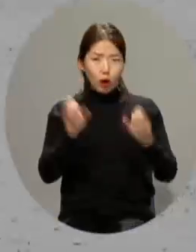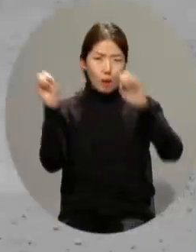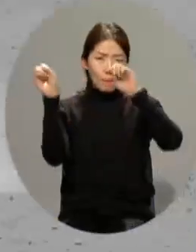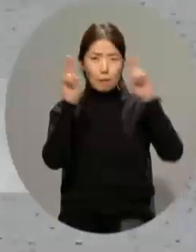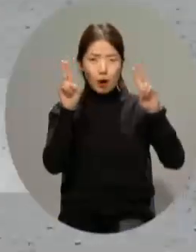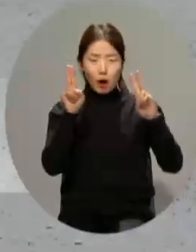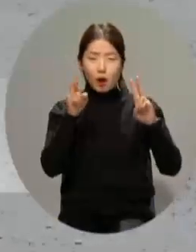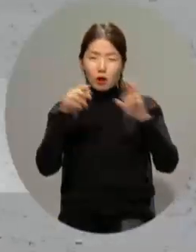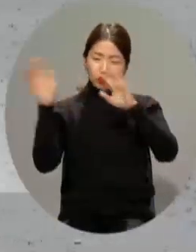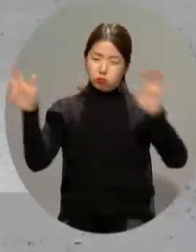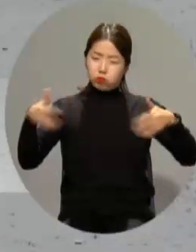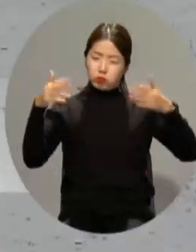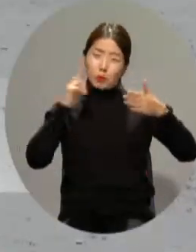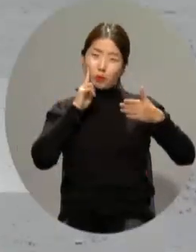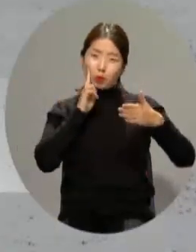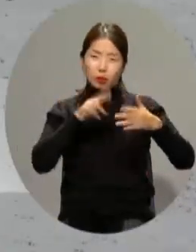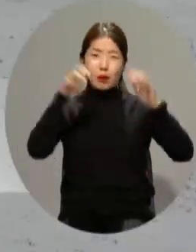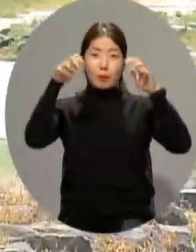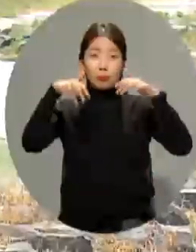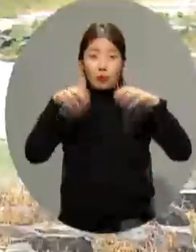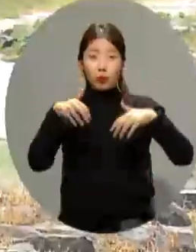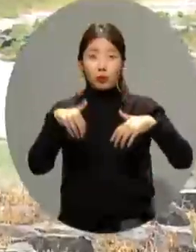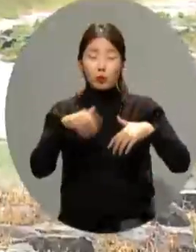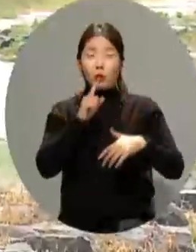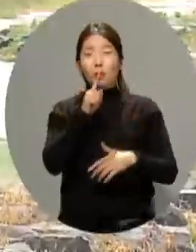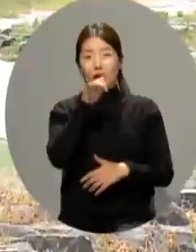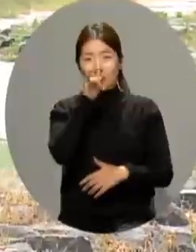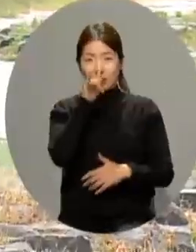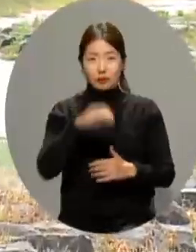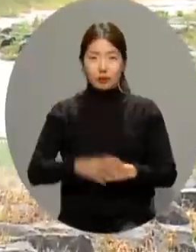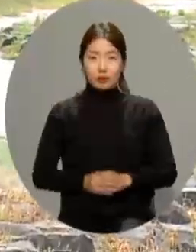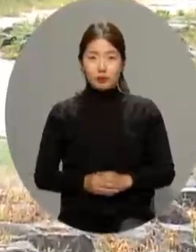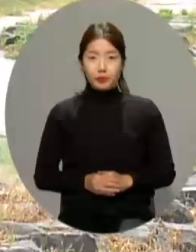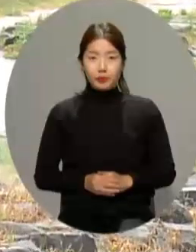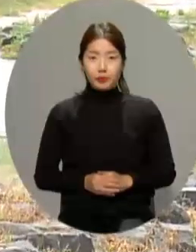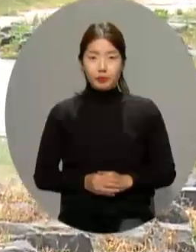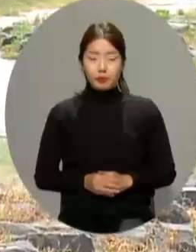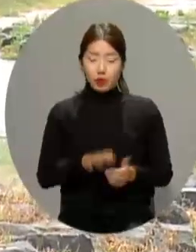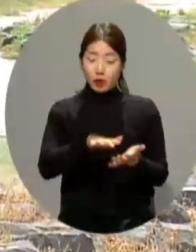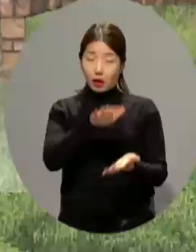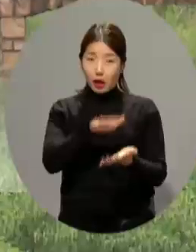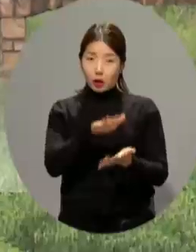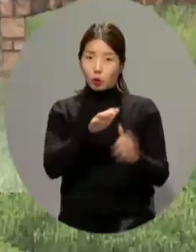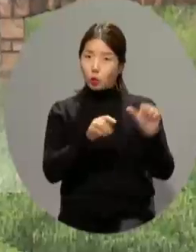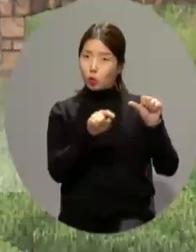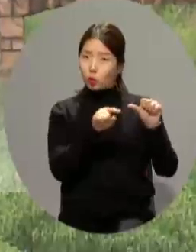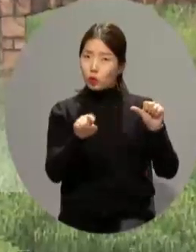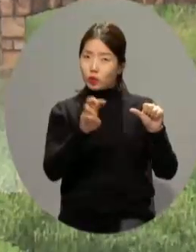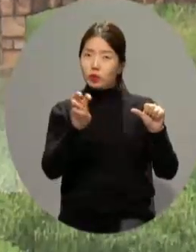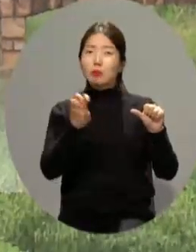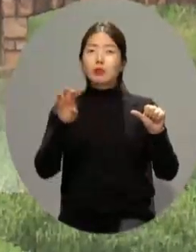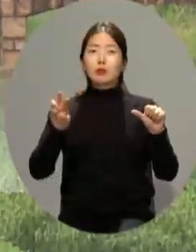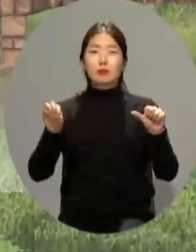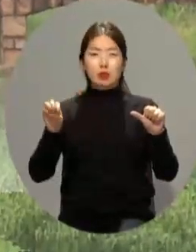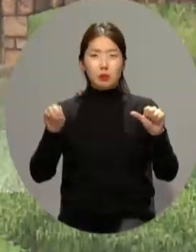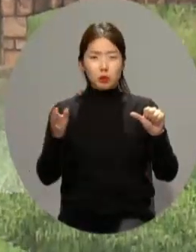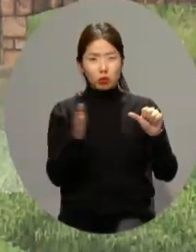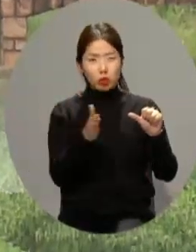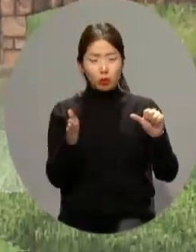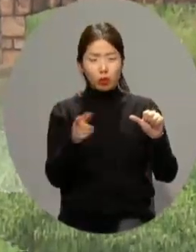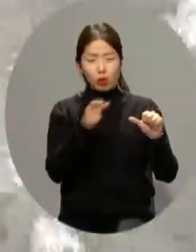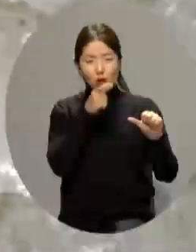천둥과 번개 강풍을 동반한 비가 내리겠다고 예보했습니다 예상 강수량은 5~30mm라